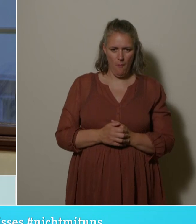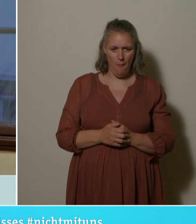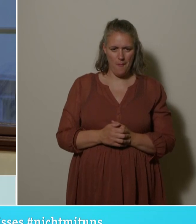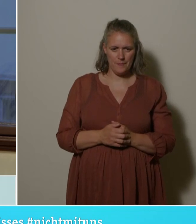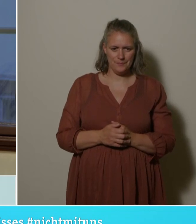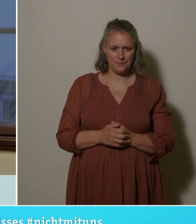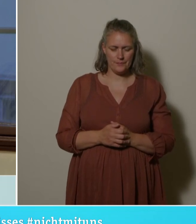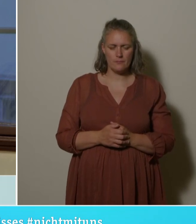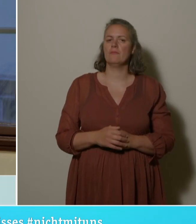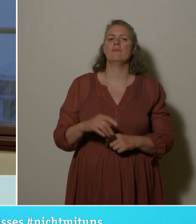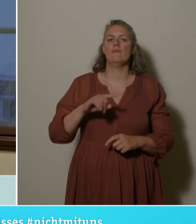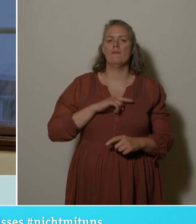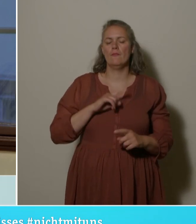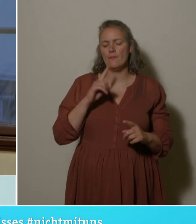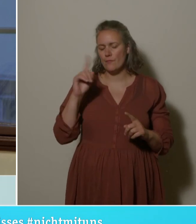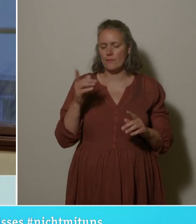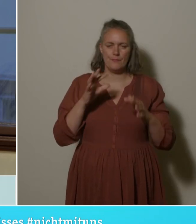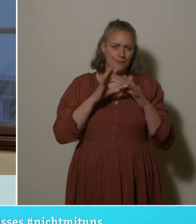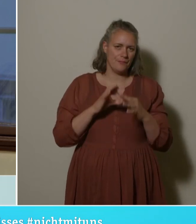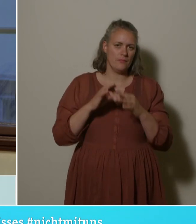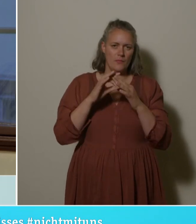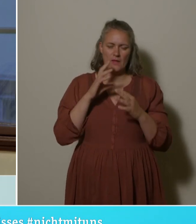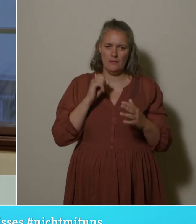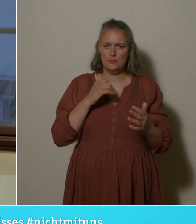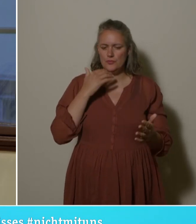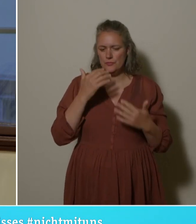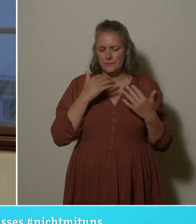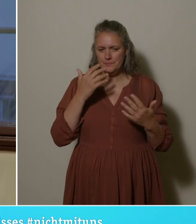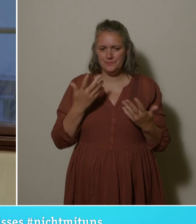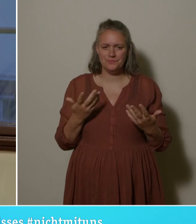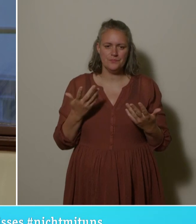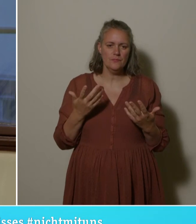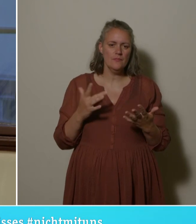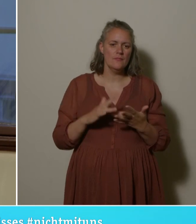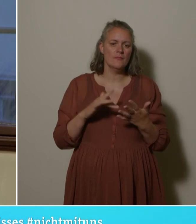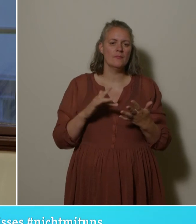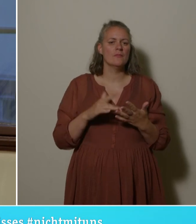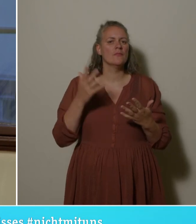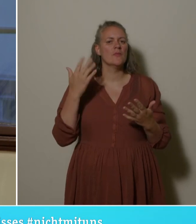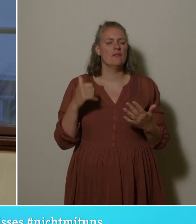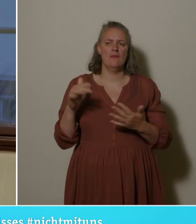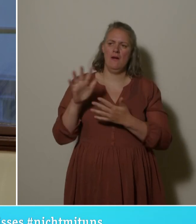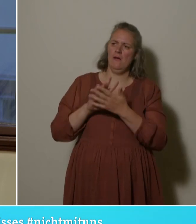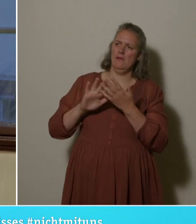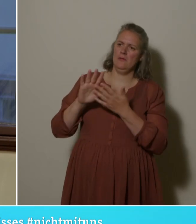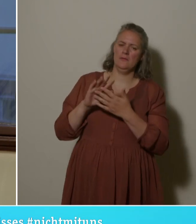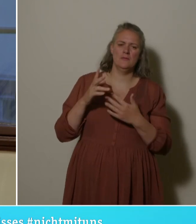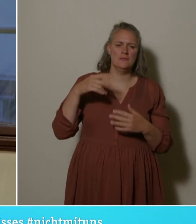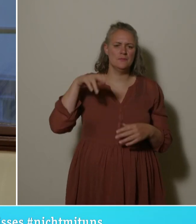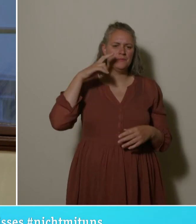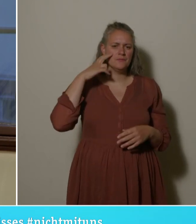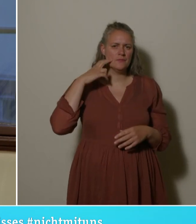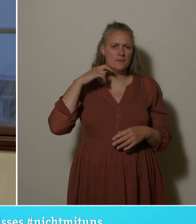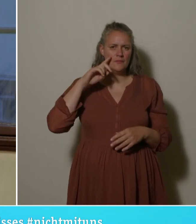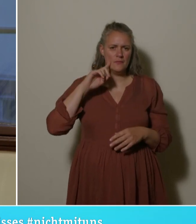Ich möchte noch ein weiteres Mal darauf eingehen, dass wir, weil das auch wieder das Bild gezeichnet wurde von der älteren Dame,